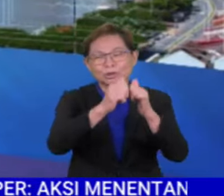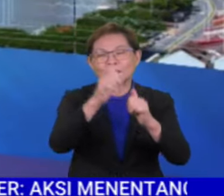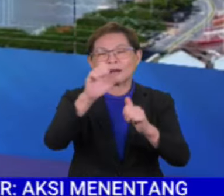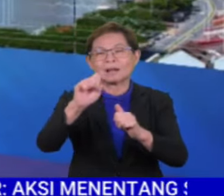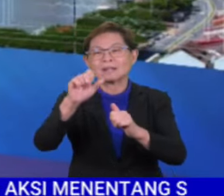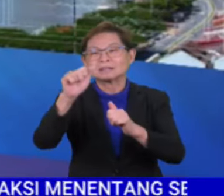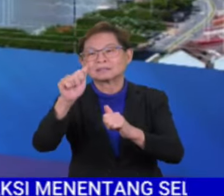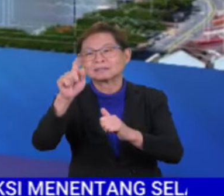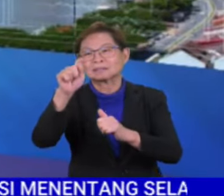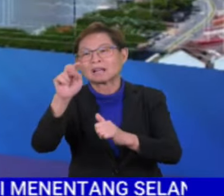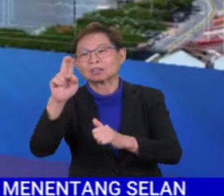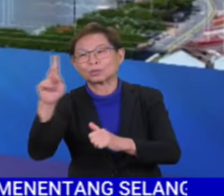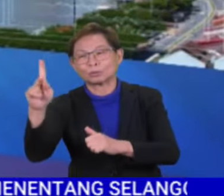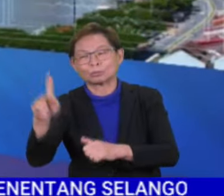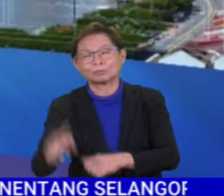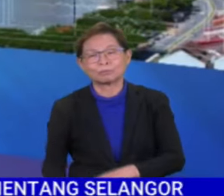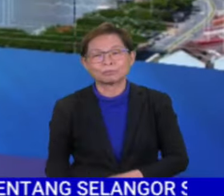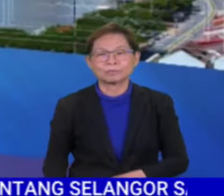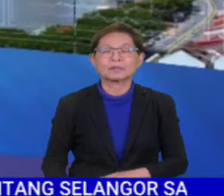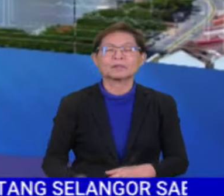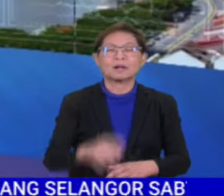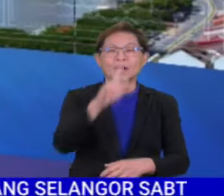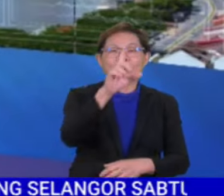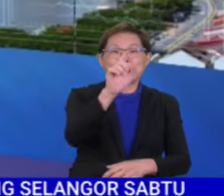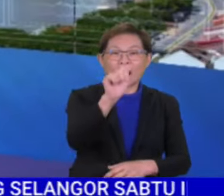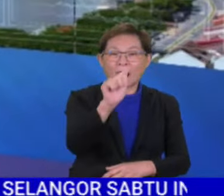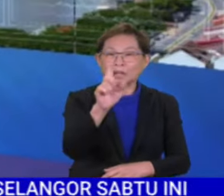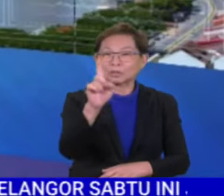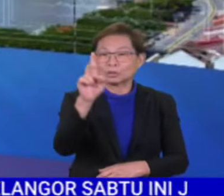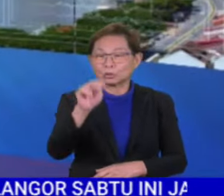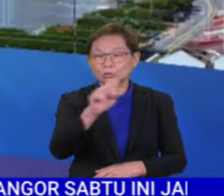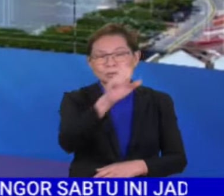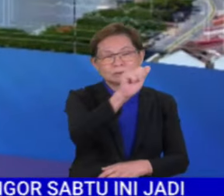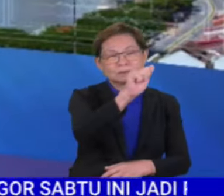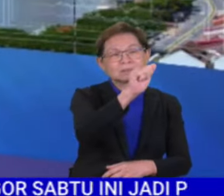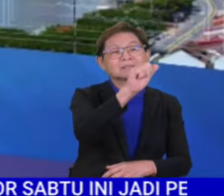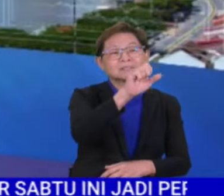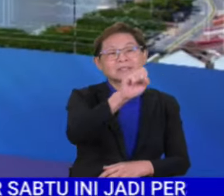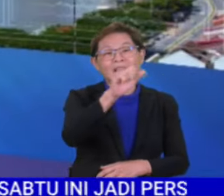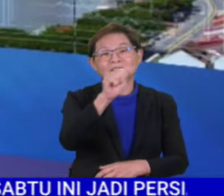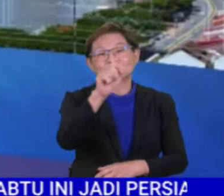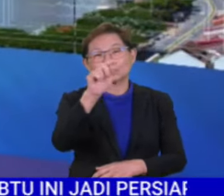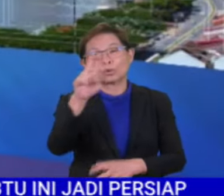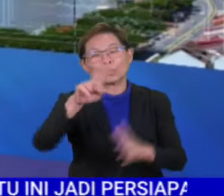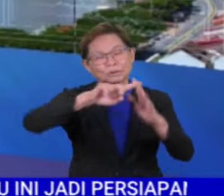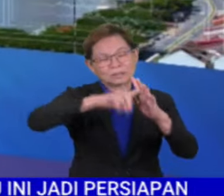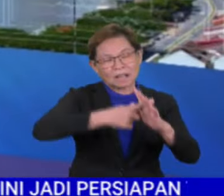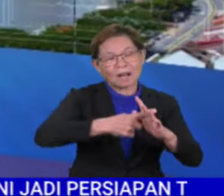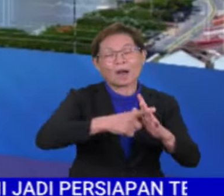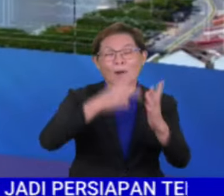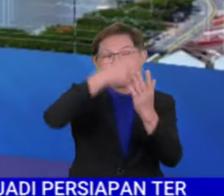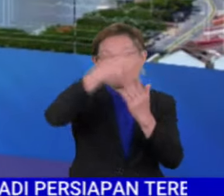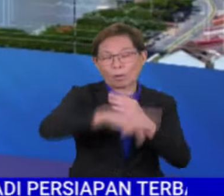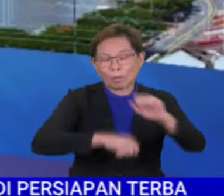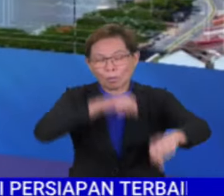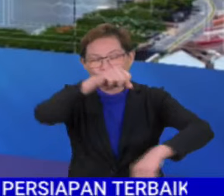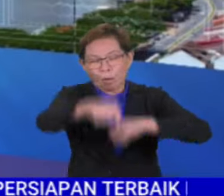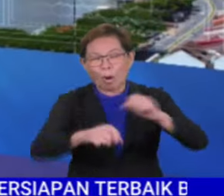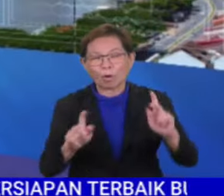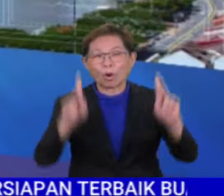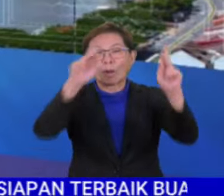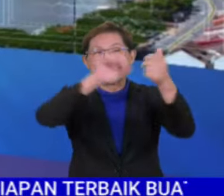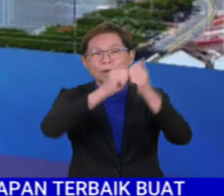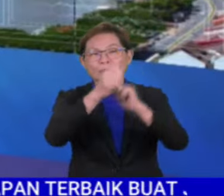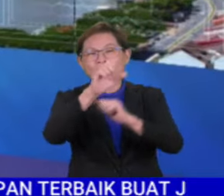berbasikal Legend Kampung Nombor. Ahli Dewan Undangan Negeri Satok, Dato' Ibrahim Baki, melepaskan program kayuhan tersebut di Kompleks Sukan